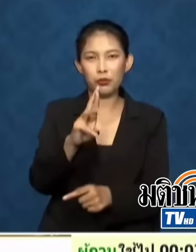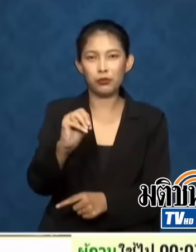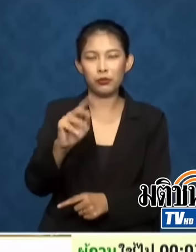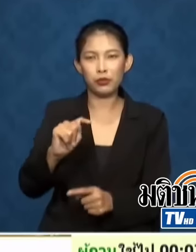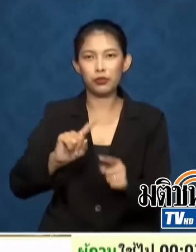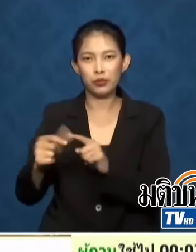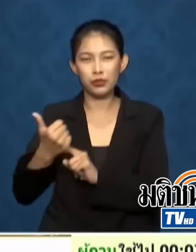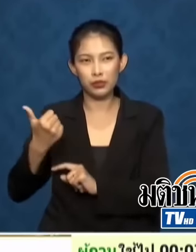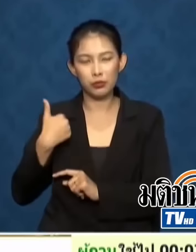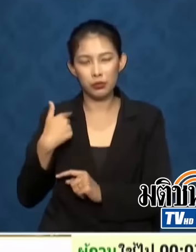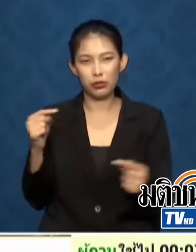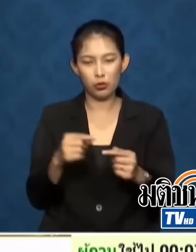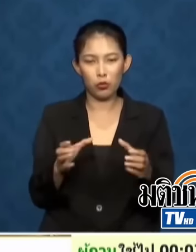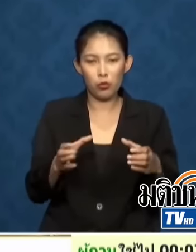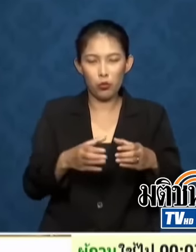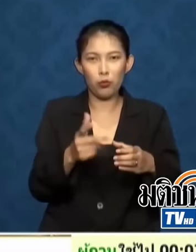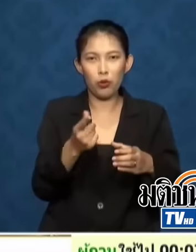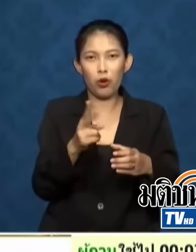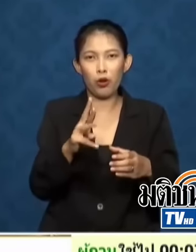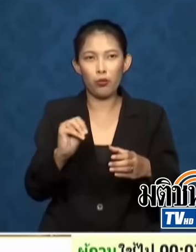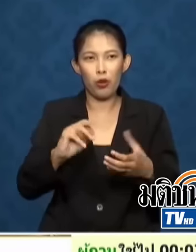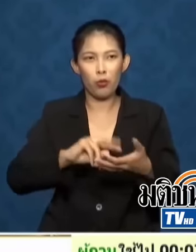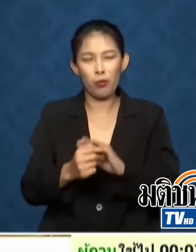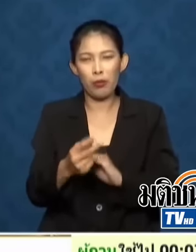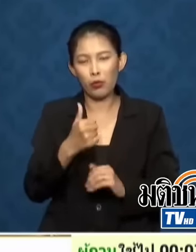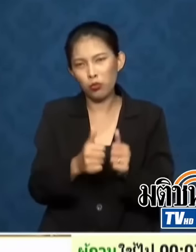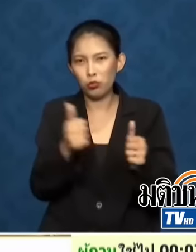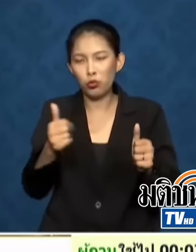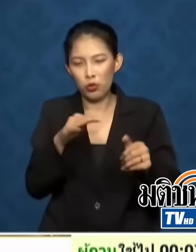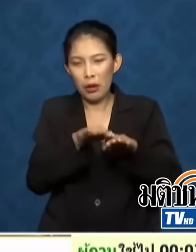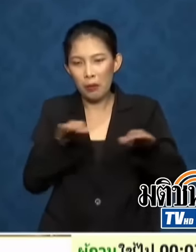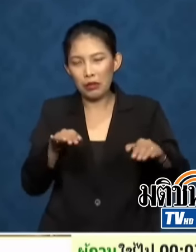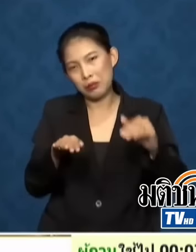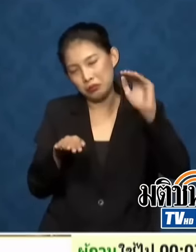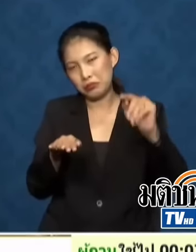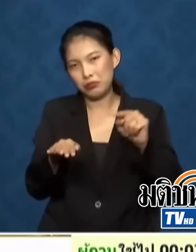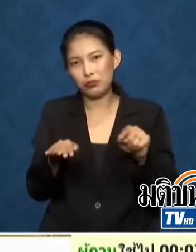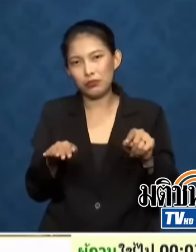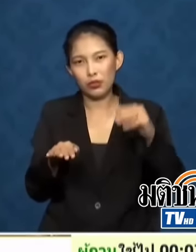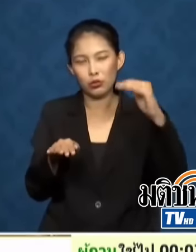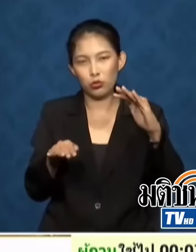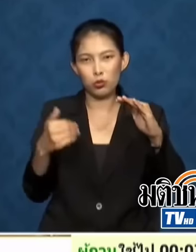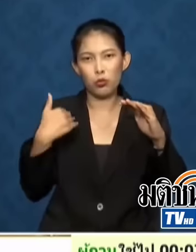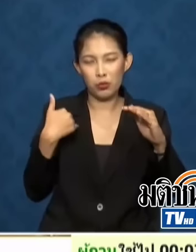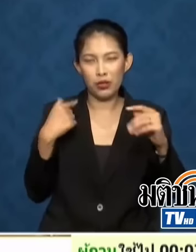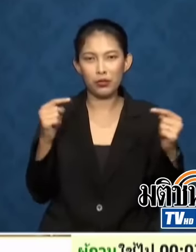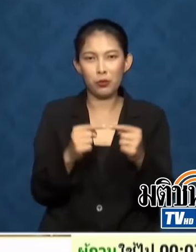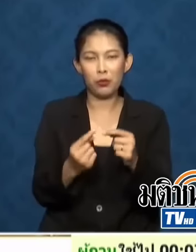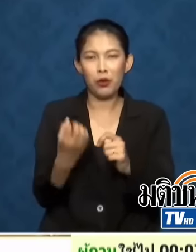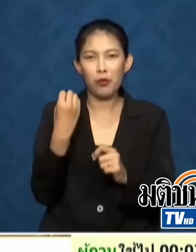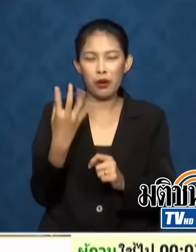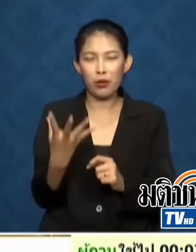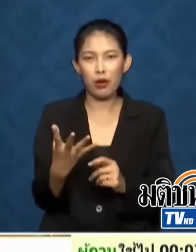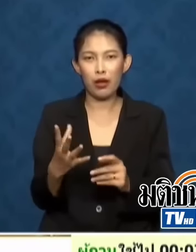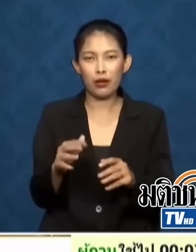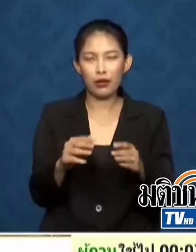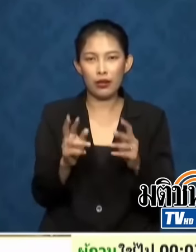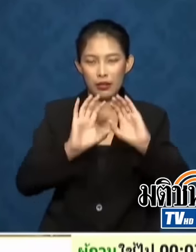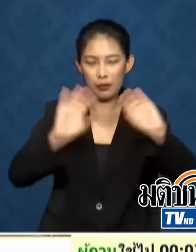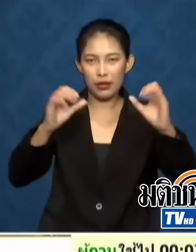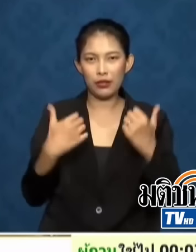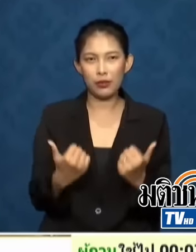ะครับของรัฐบาลชุดนี้เนี่ยผมเชื่อว่าท่านดีกว่า average หรือค่ามาตรฐานที่รัฐบาลนี้มีแน่นอนนะครับแล้วผมเข้า